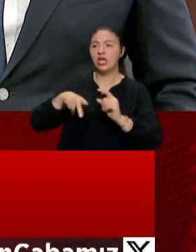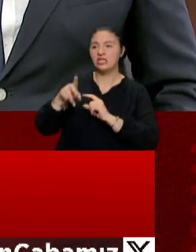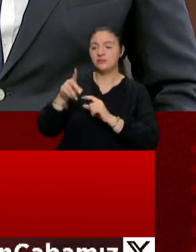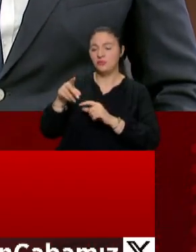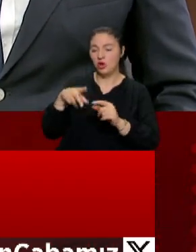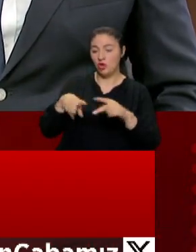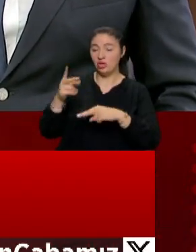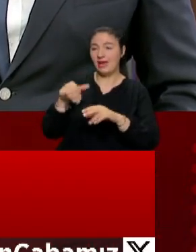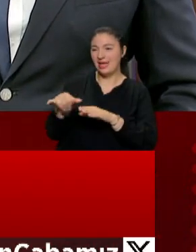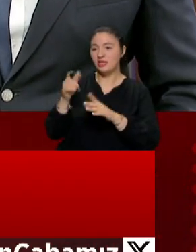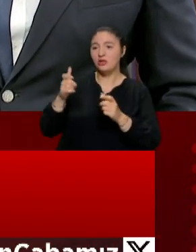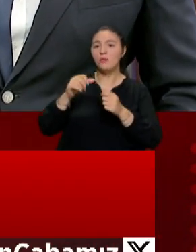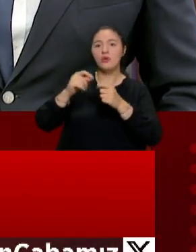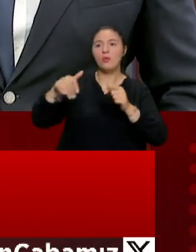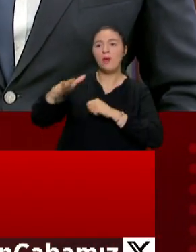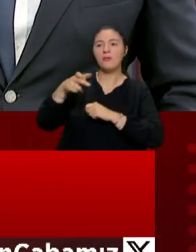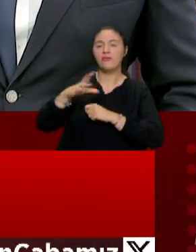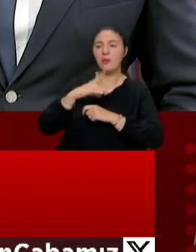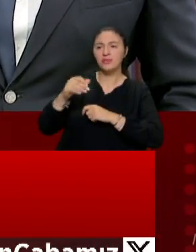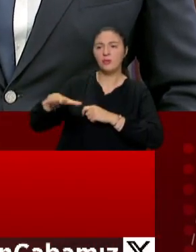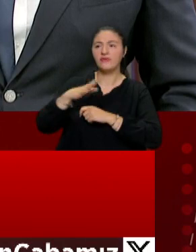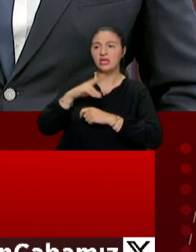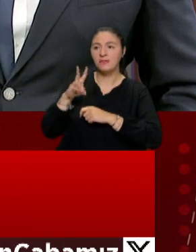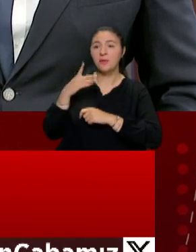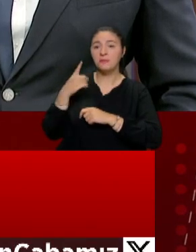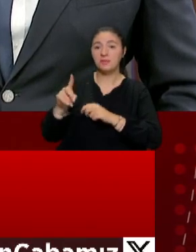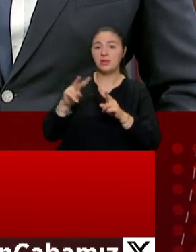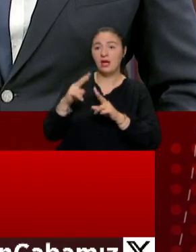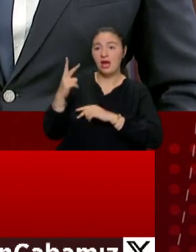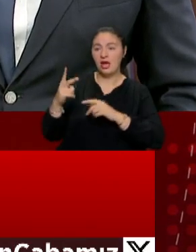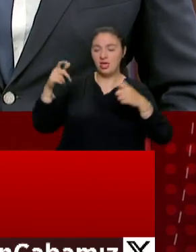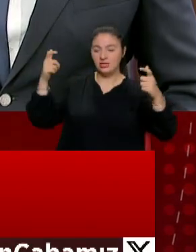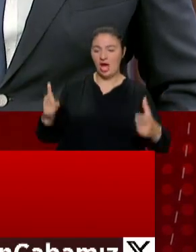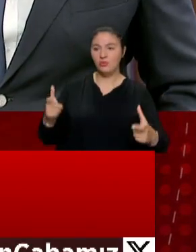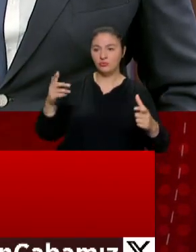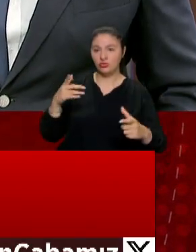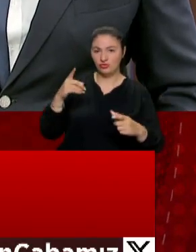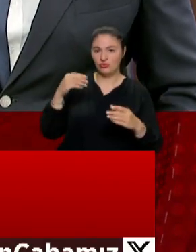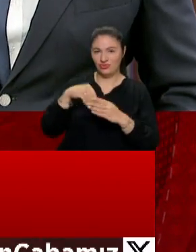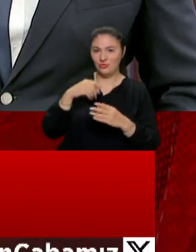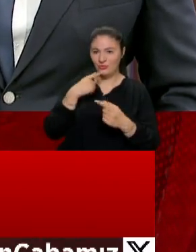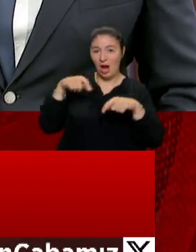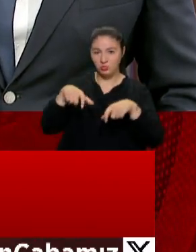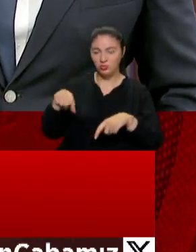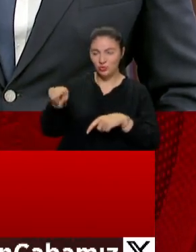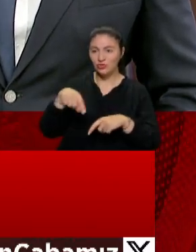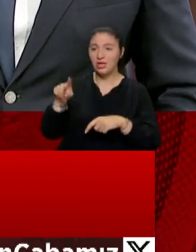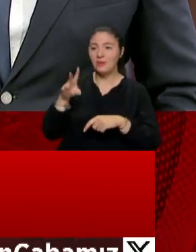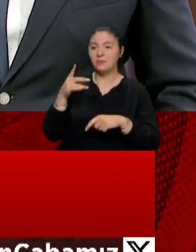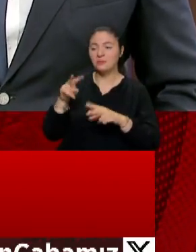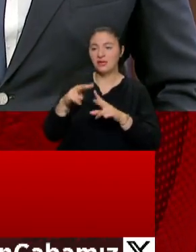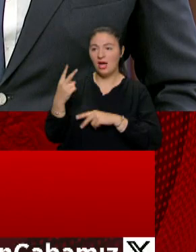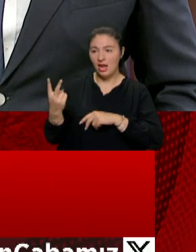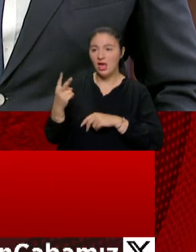yakın yerlerde böyle bir arazi vardı 25.000 metrekare kampüsüsenin olduğu yer için konuşuyorum 25.000